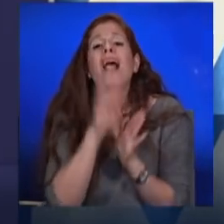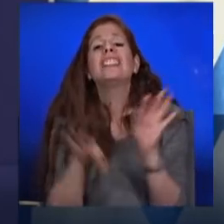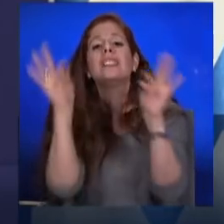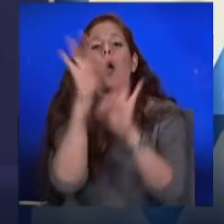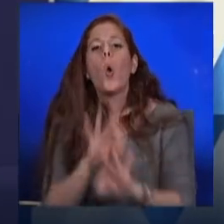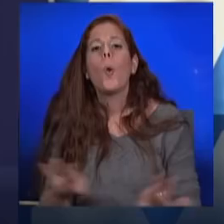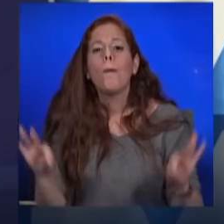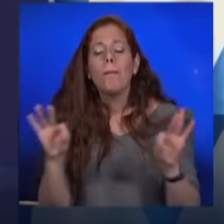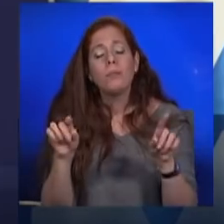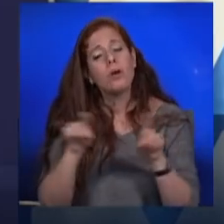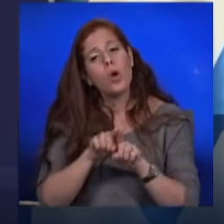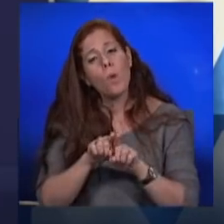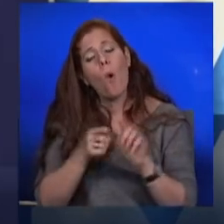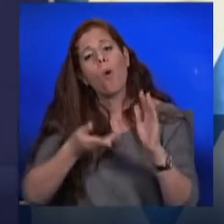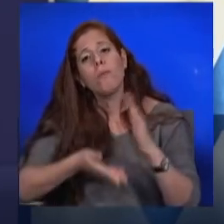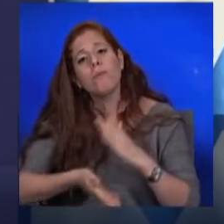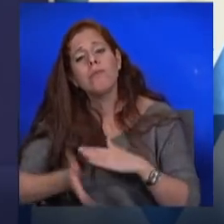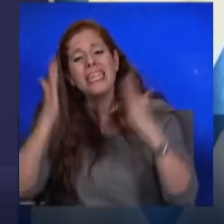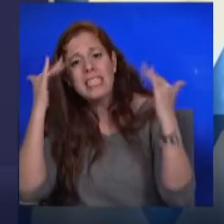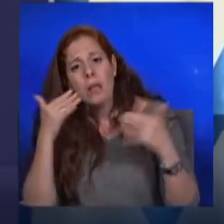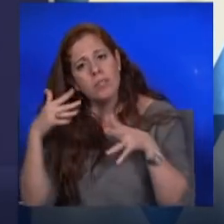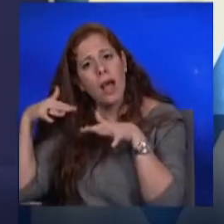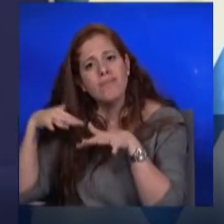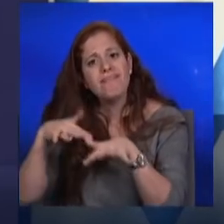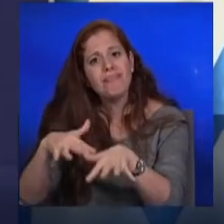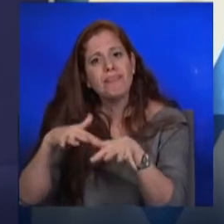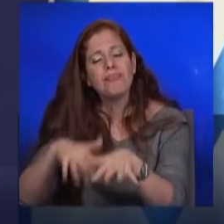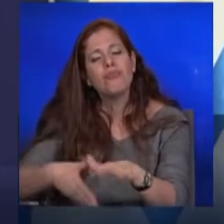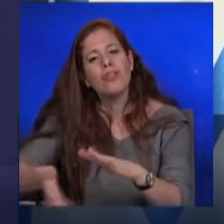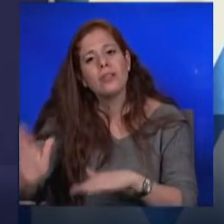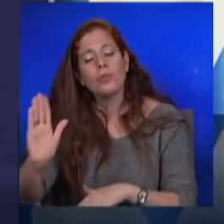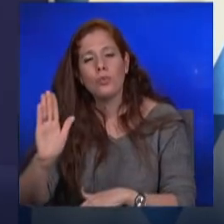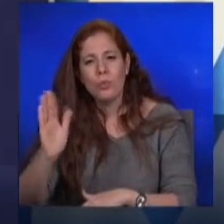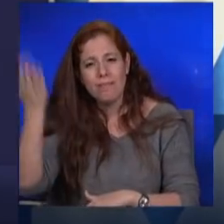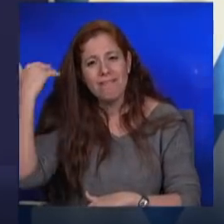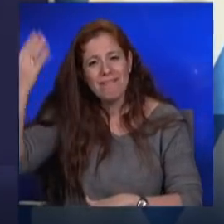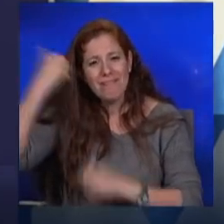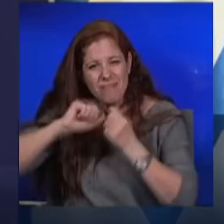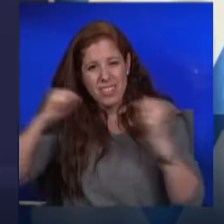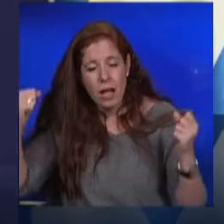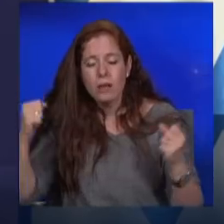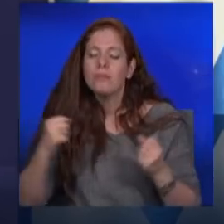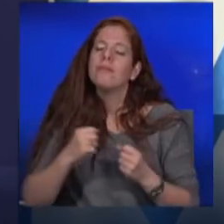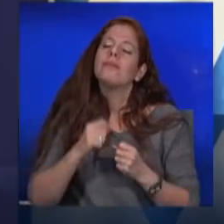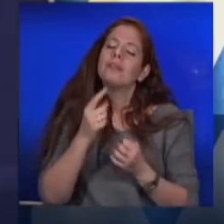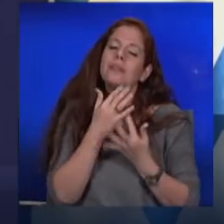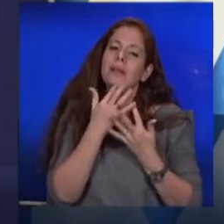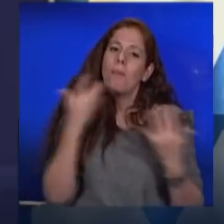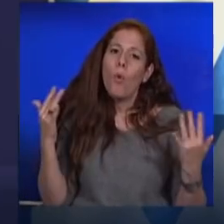ביציאת מצרים, המטרה שלנו ברורה. ולא ייתן המשחית לבוא אל בתיכם